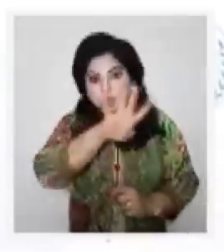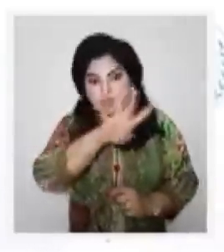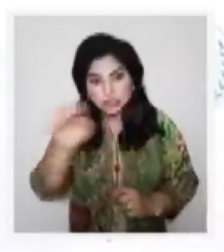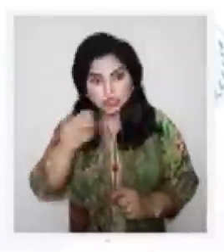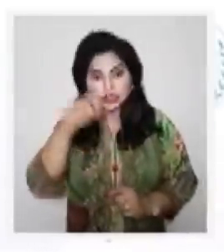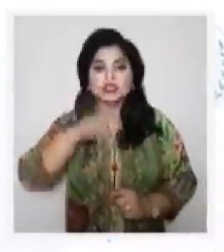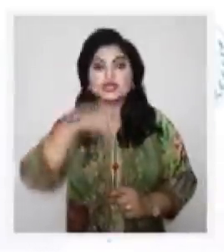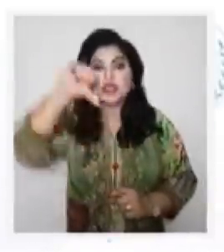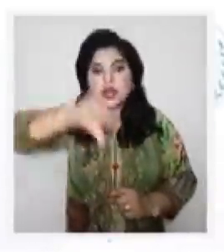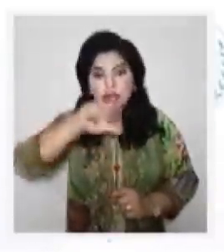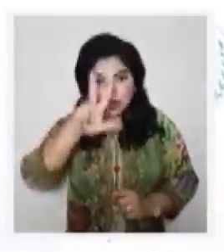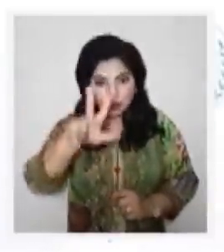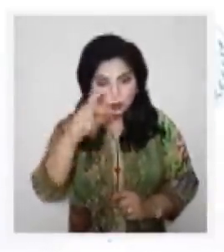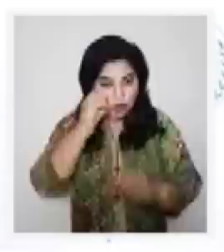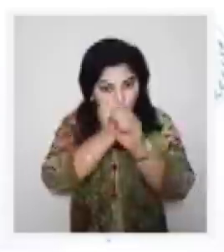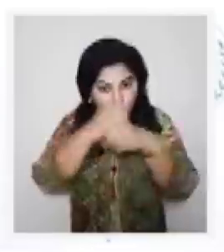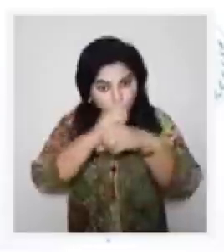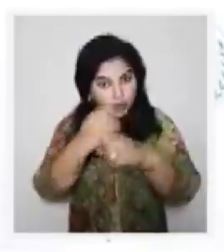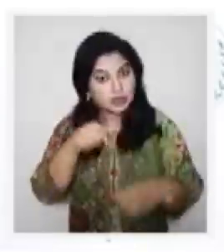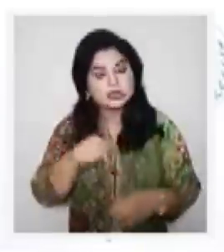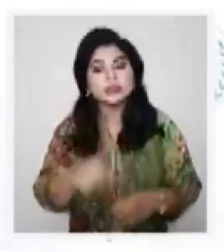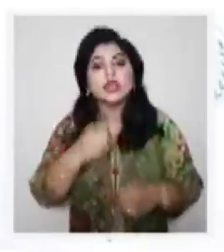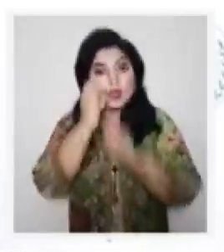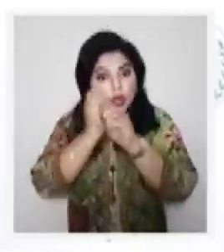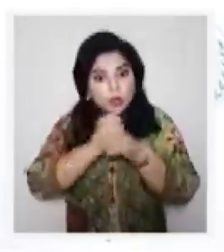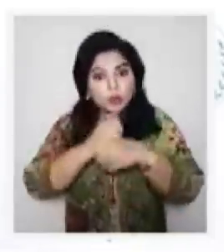এবং পরীক্ষা হয়েছে পূর্বের দিনের নমুনা সহ